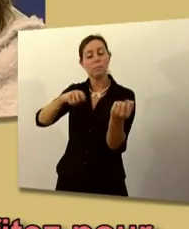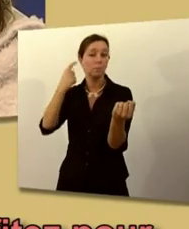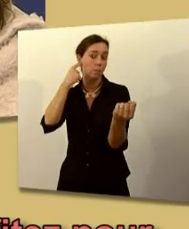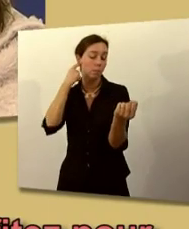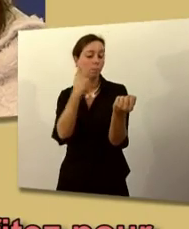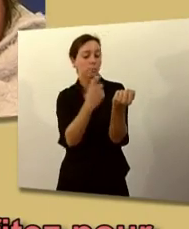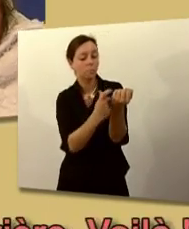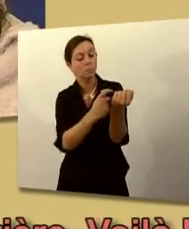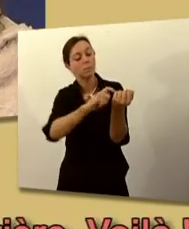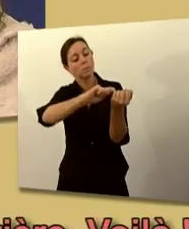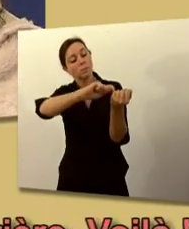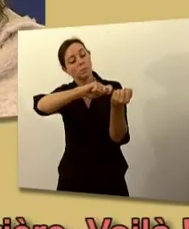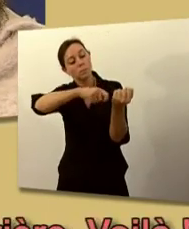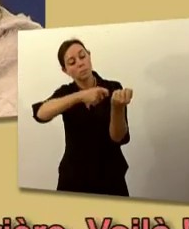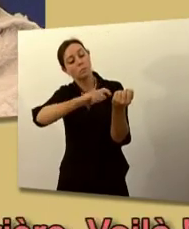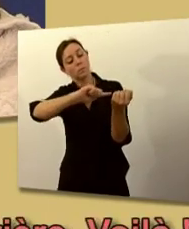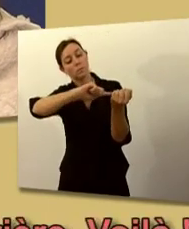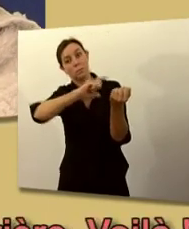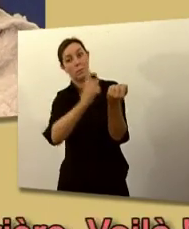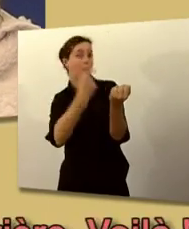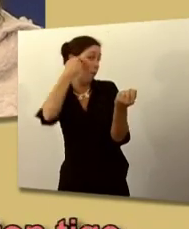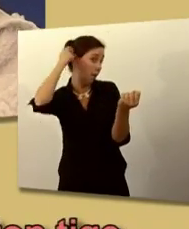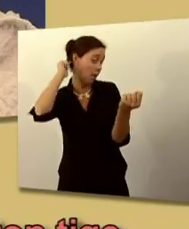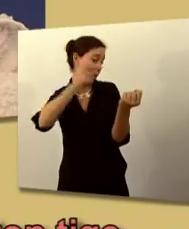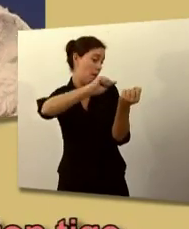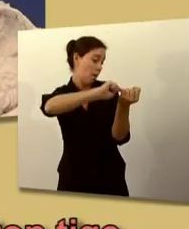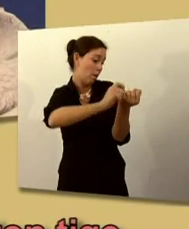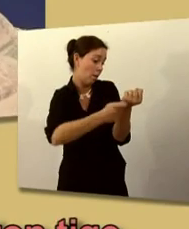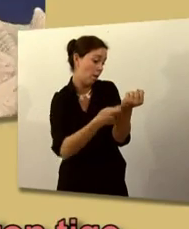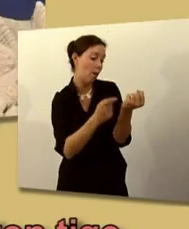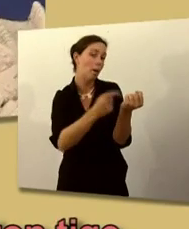en profitez pour essuyer bien derrière. Voilà.